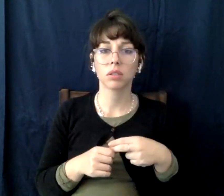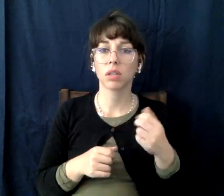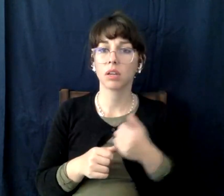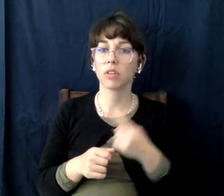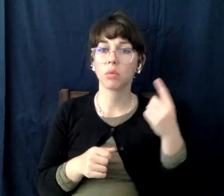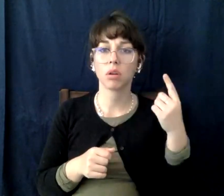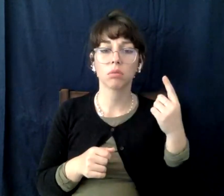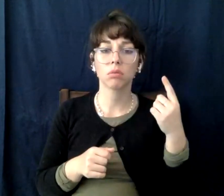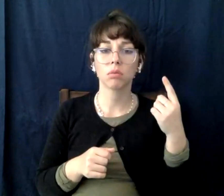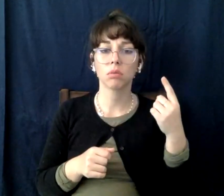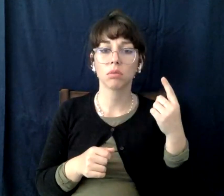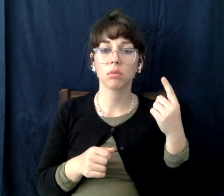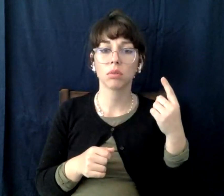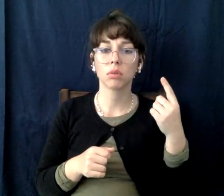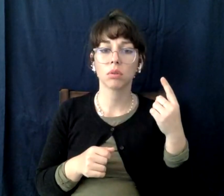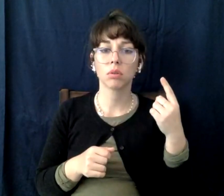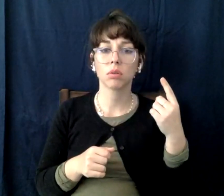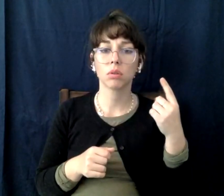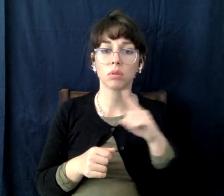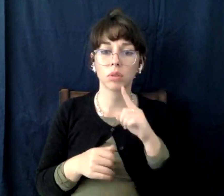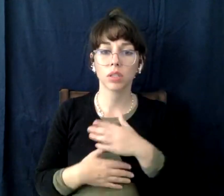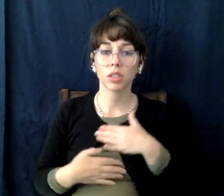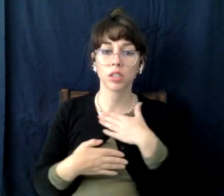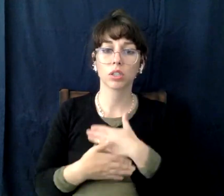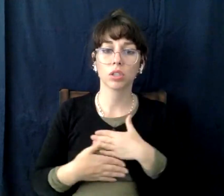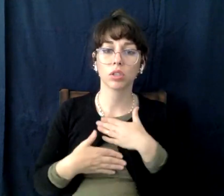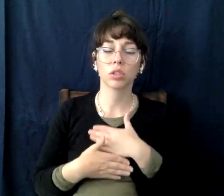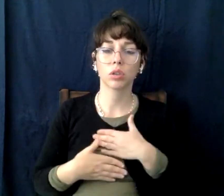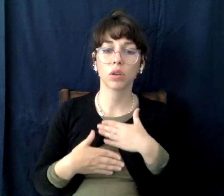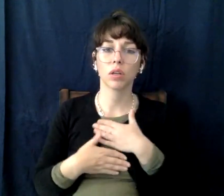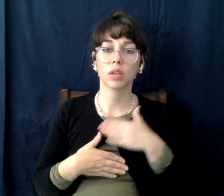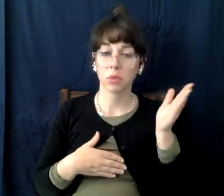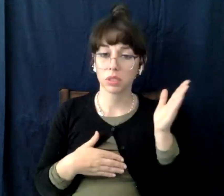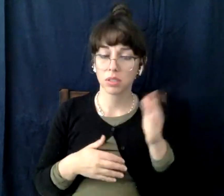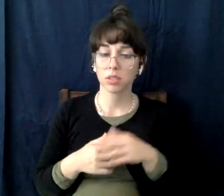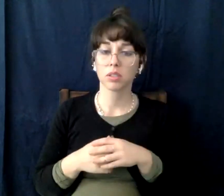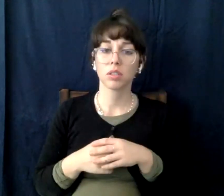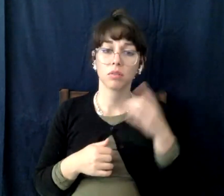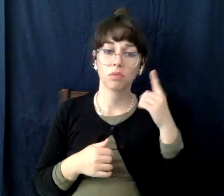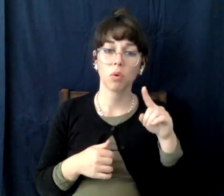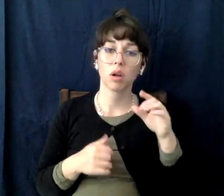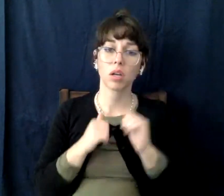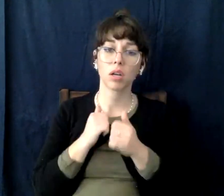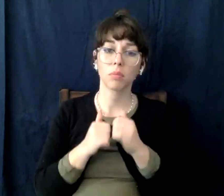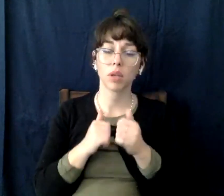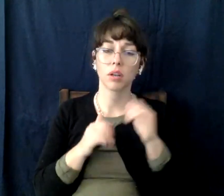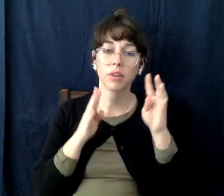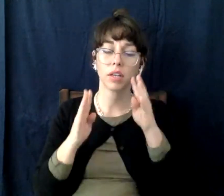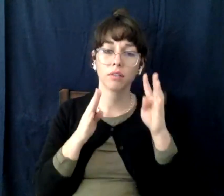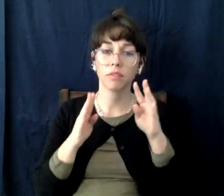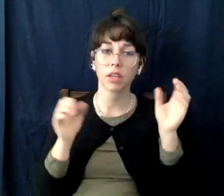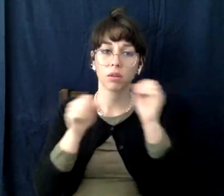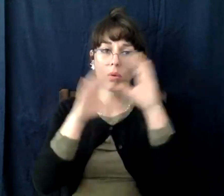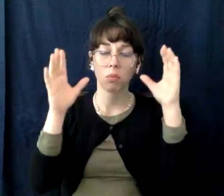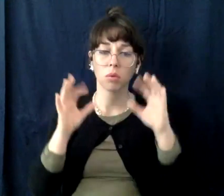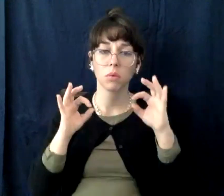really enjoyed the presentation. So I'm going to go ahead. Can someone, my vision isn't the